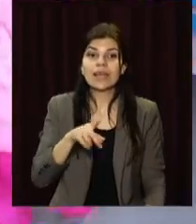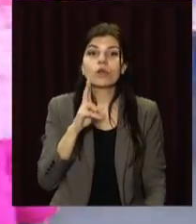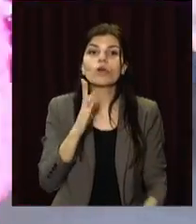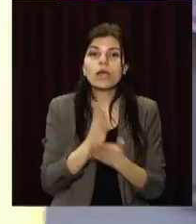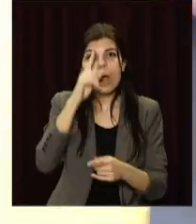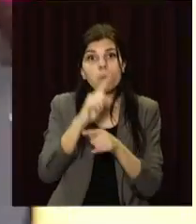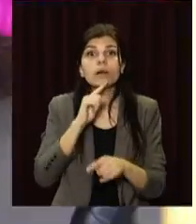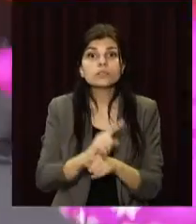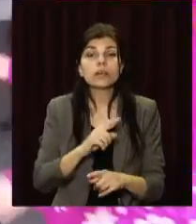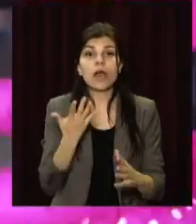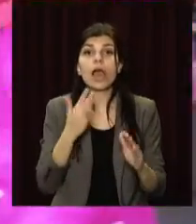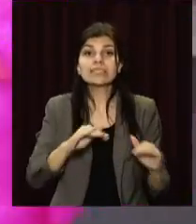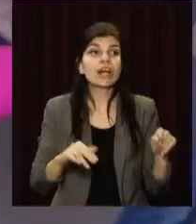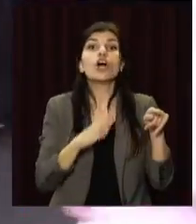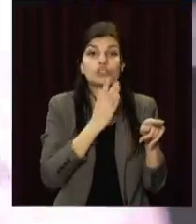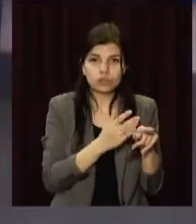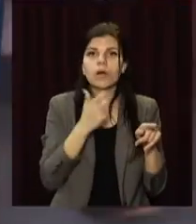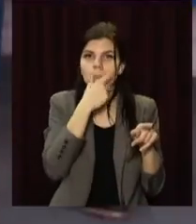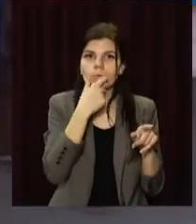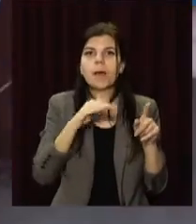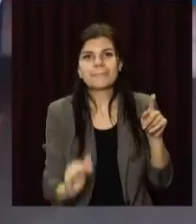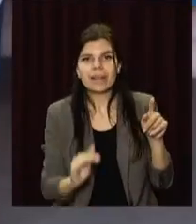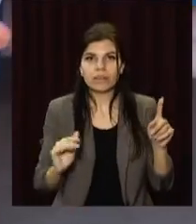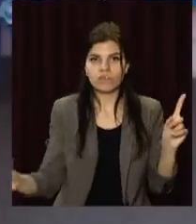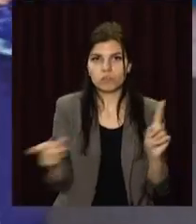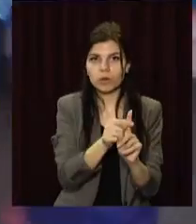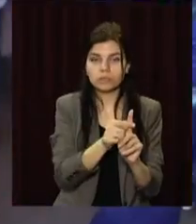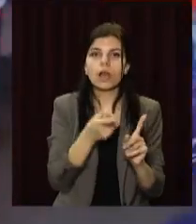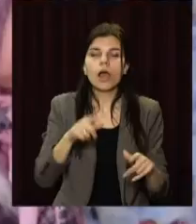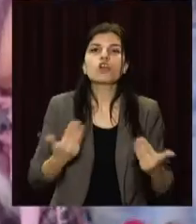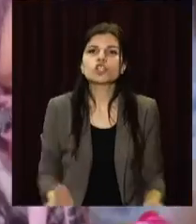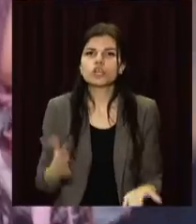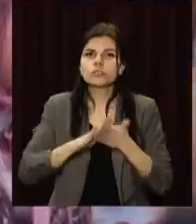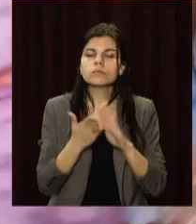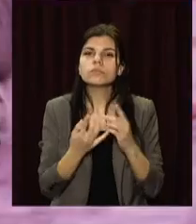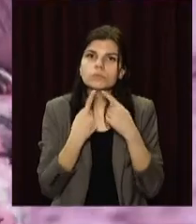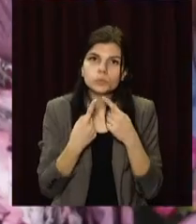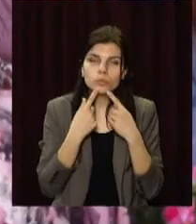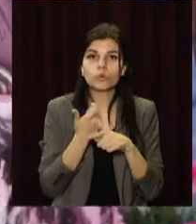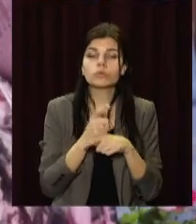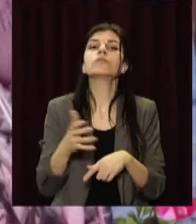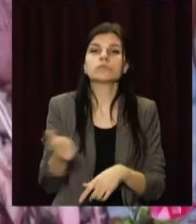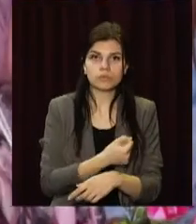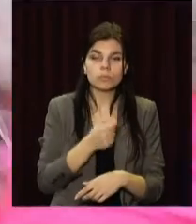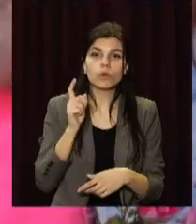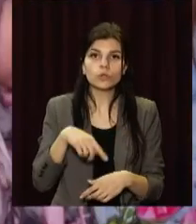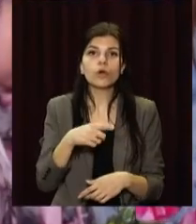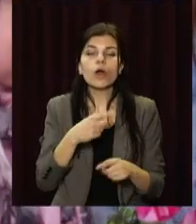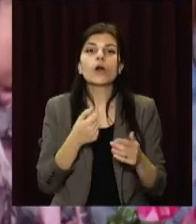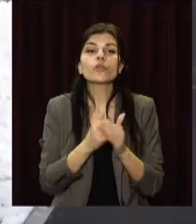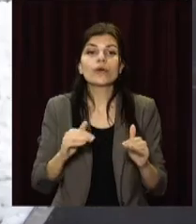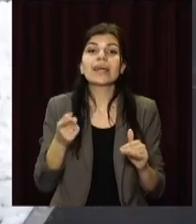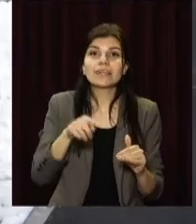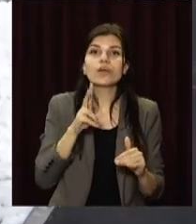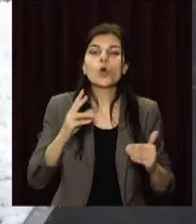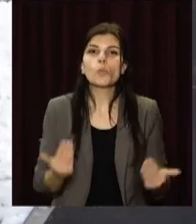має братів або сестер у цьому ж садочку, та дітей, що потрапили у складні життєві обставини. Ще найперше мали б йти до садочка ті,